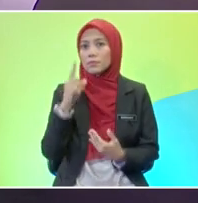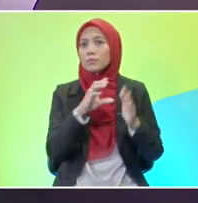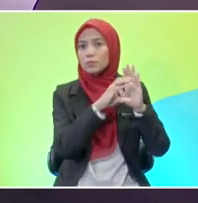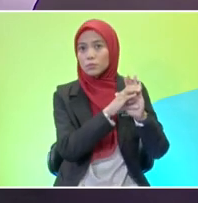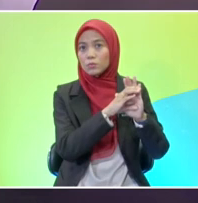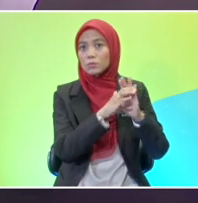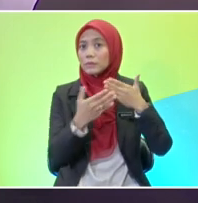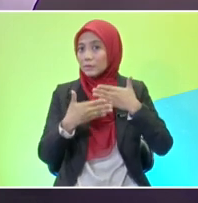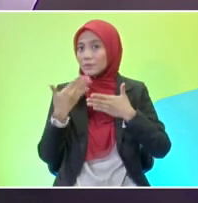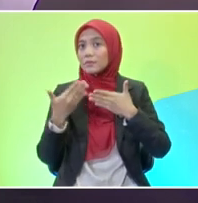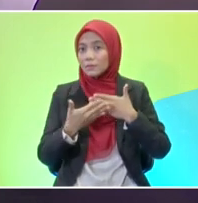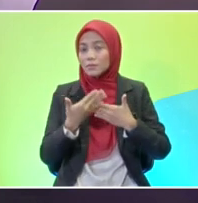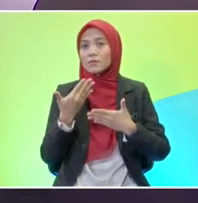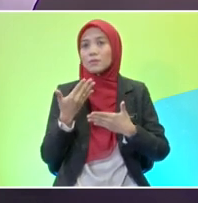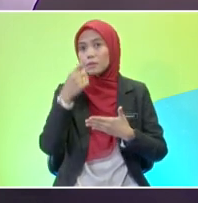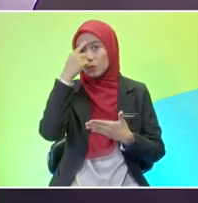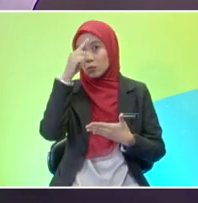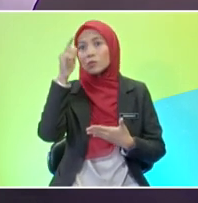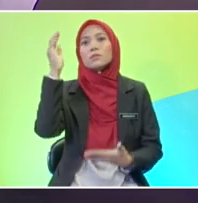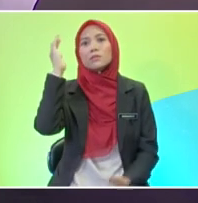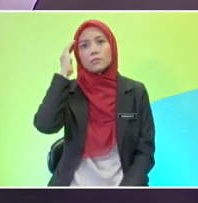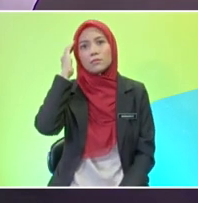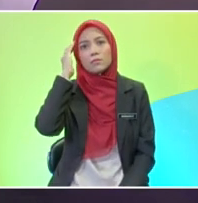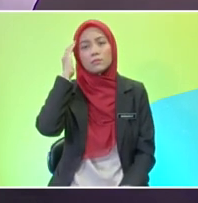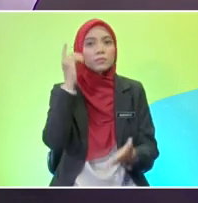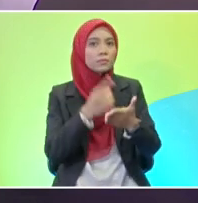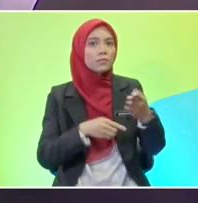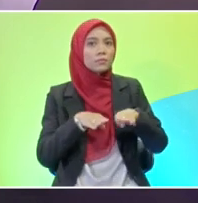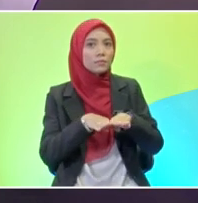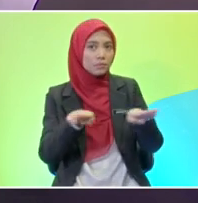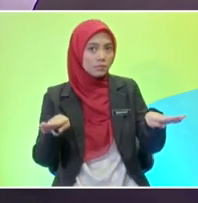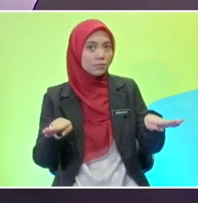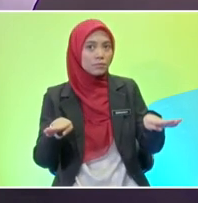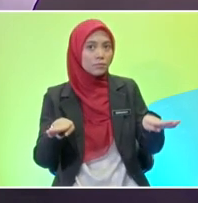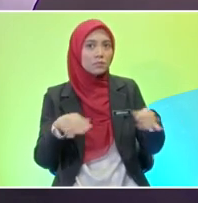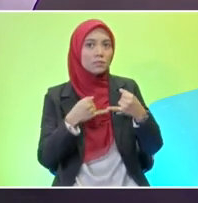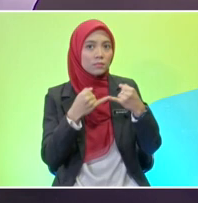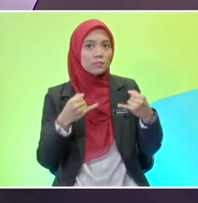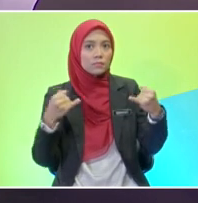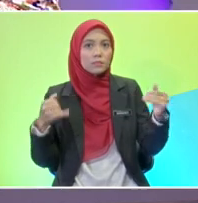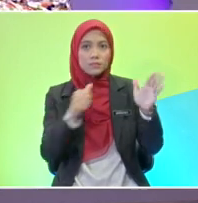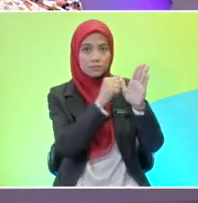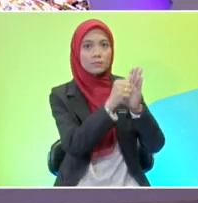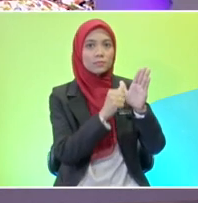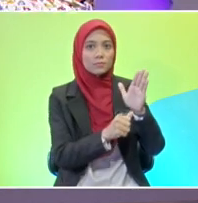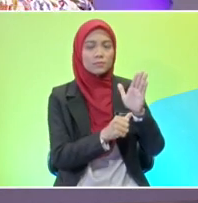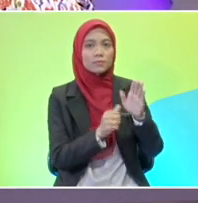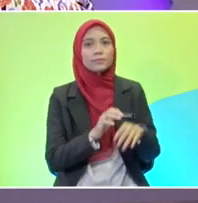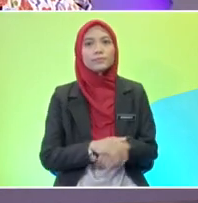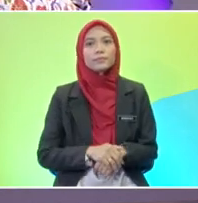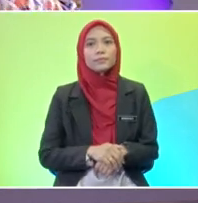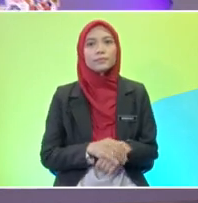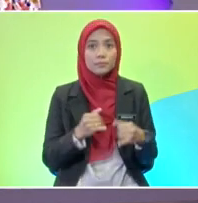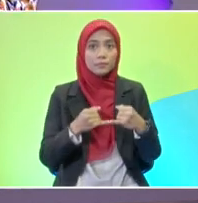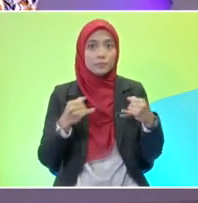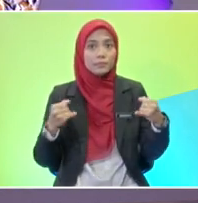dan murid-murid di rumah untuk tahu apakah perbedaan antara jenis-jenis ukiran yang